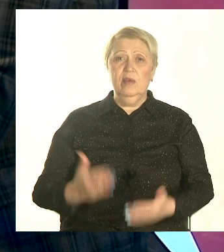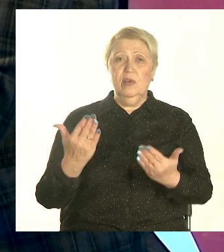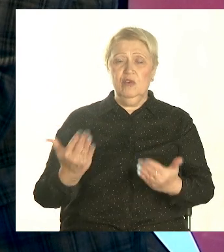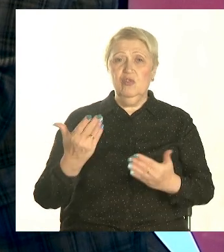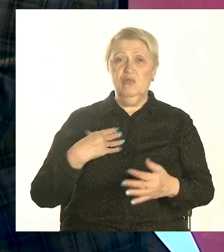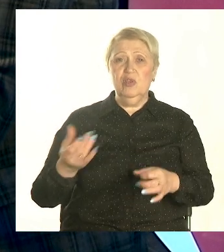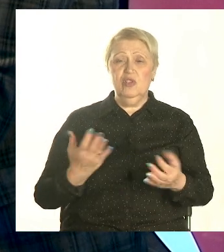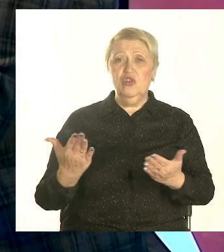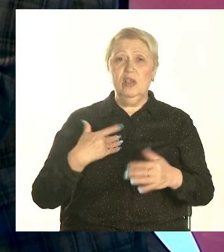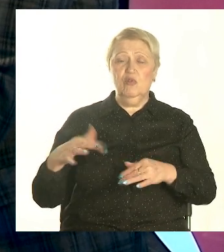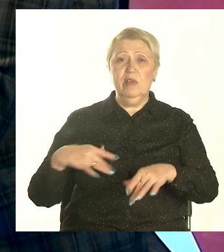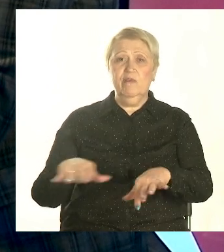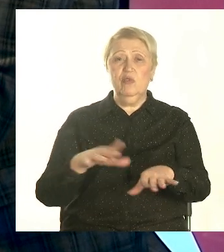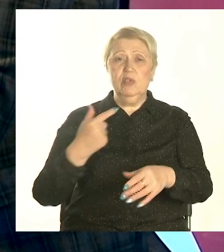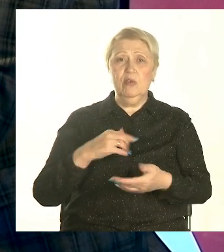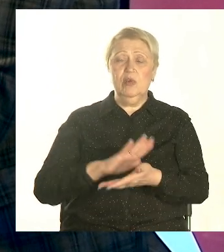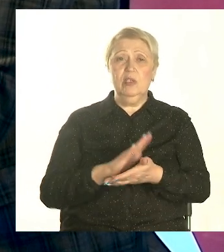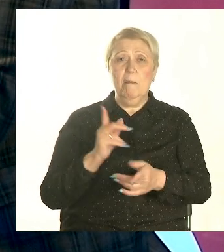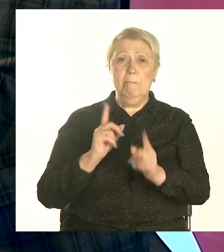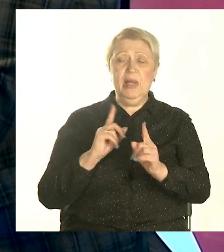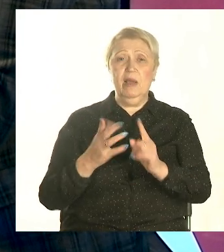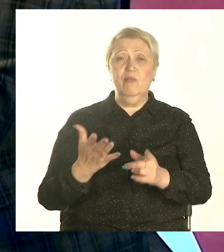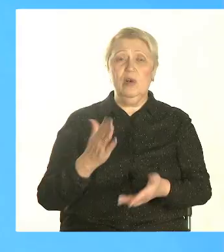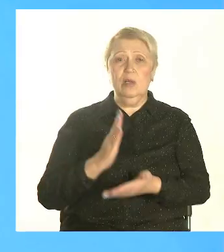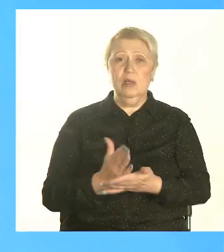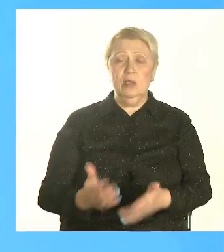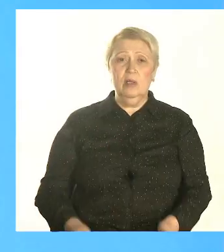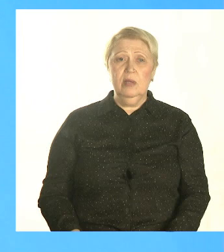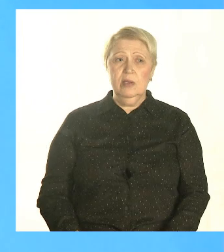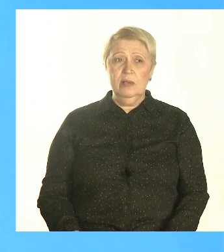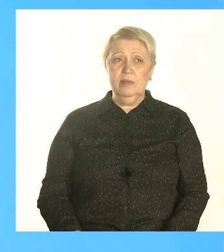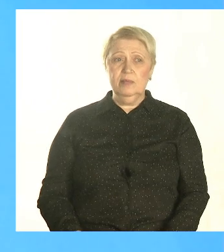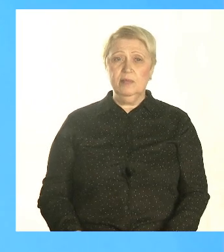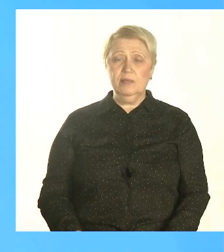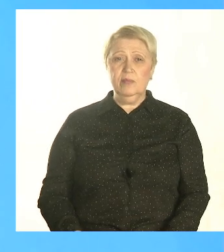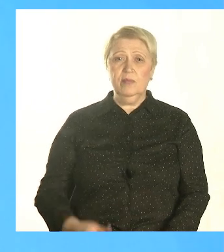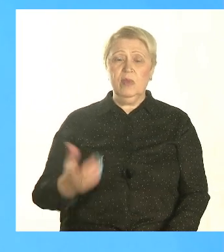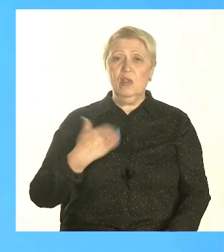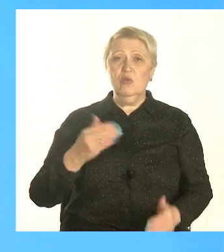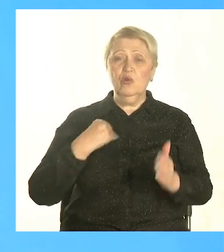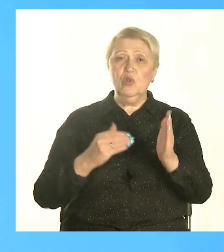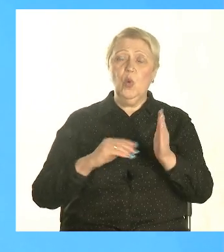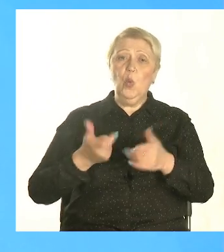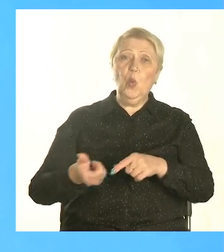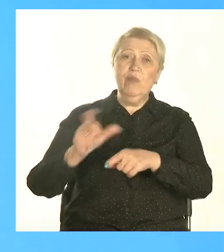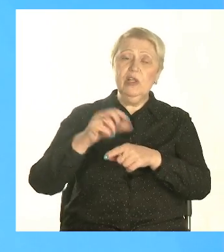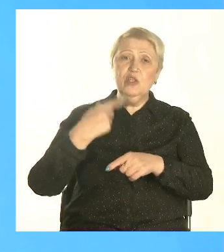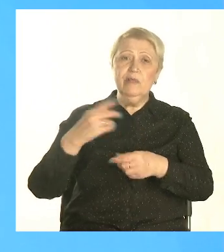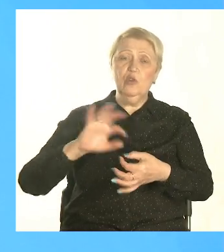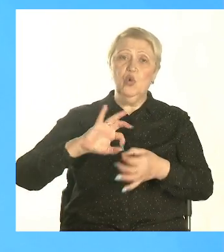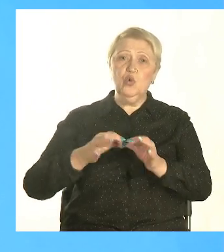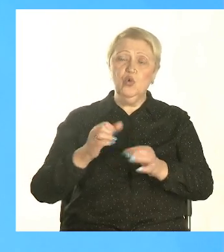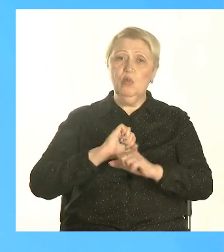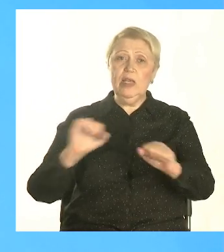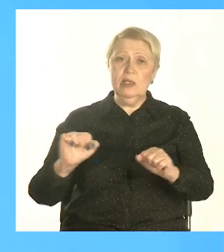ведутся переговоры. А, переговоры в сторону чего? Увеличения вот этой суммы? Увеличивать сумму нельзя однозначно. То есть, больше то, что заложено в